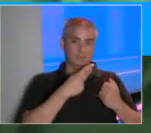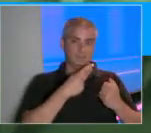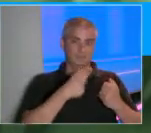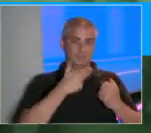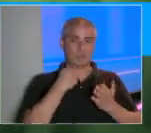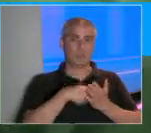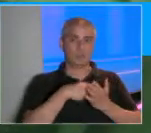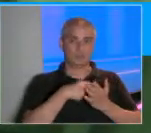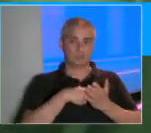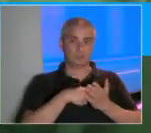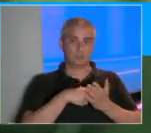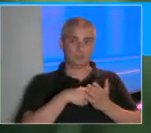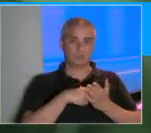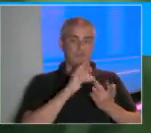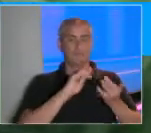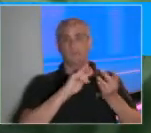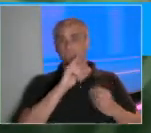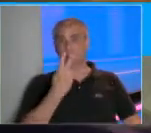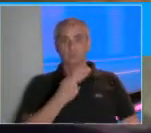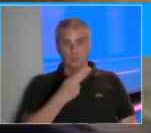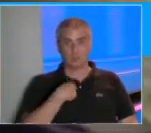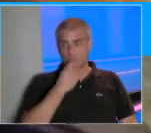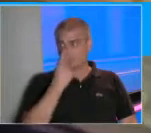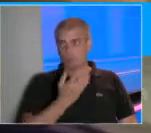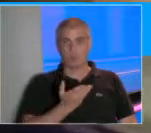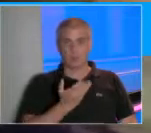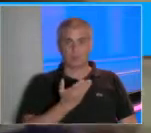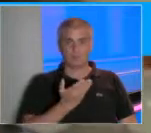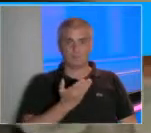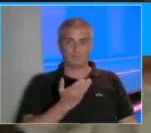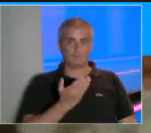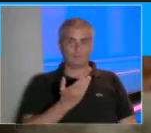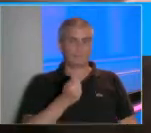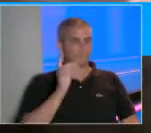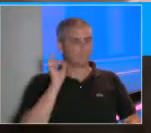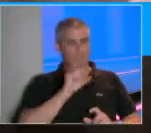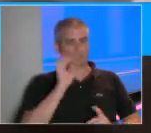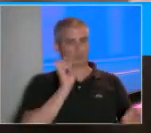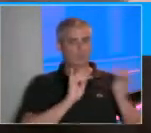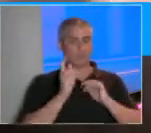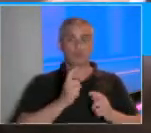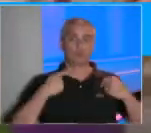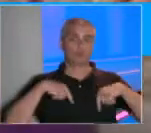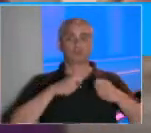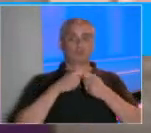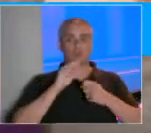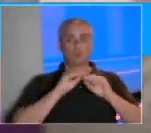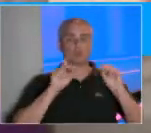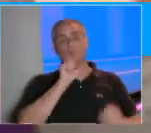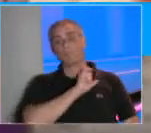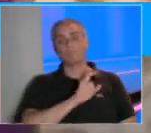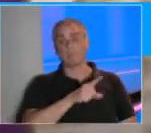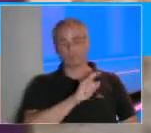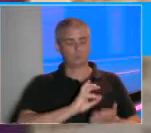שר האוצר. ומנגד אנחנו רואים התחת האשמות, יו"ר ארגון המורים מאשים